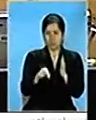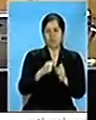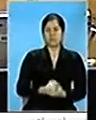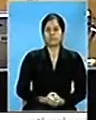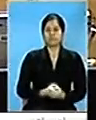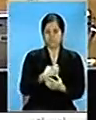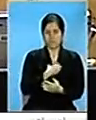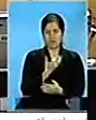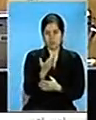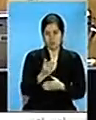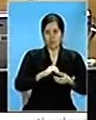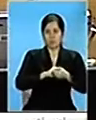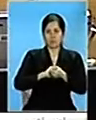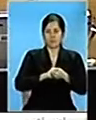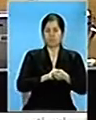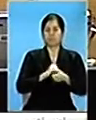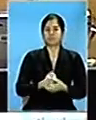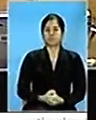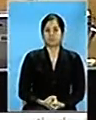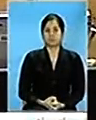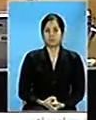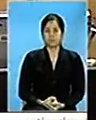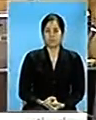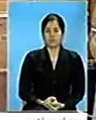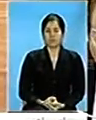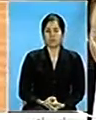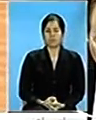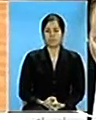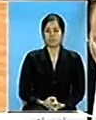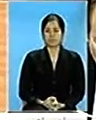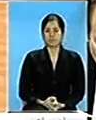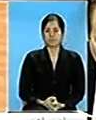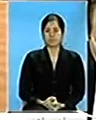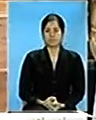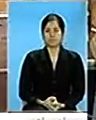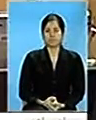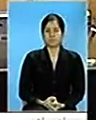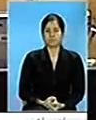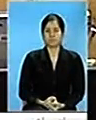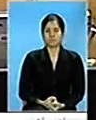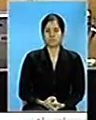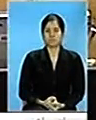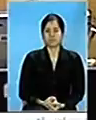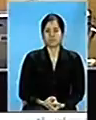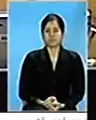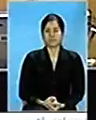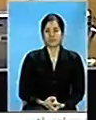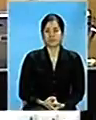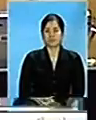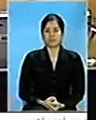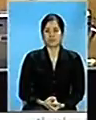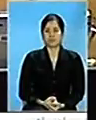พหลุดก็ถอนนะ ครับสสพรรคประชาธิปัตย ์ถอนนั่นถอนท่านไม่ต้องพูดละไม่ได้อภิปราย